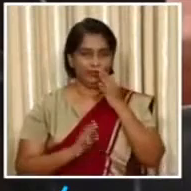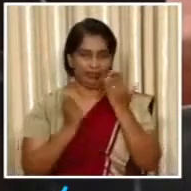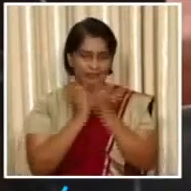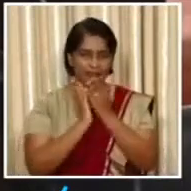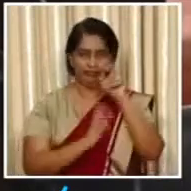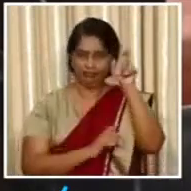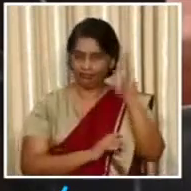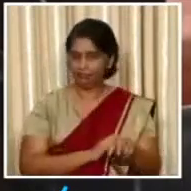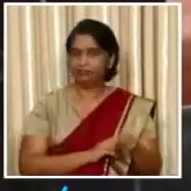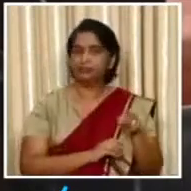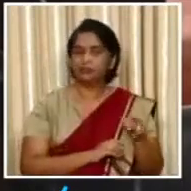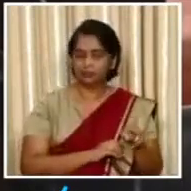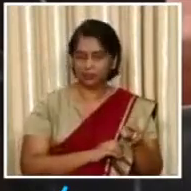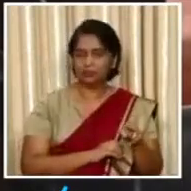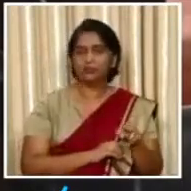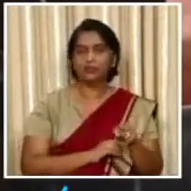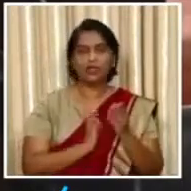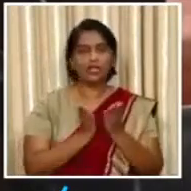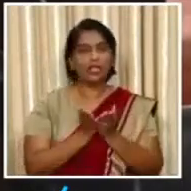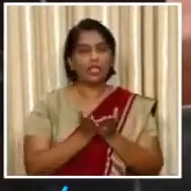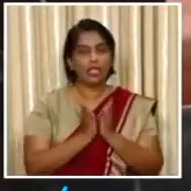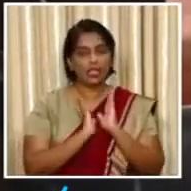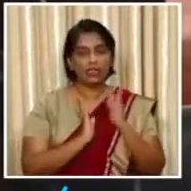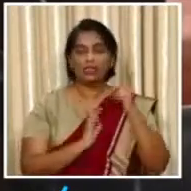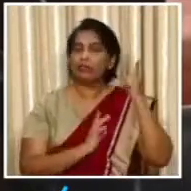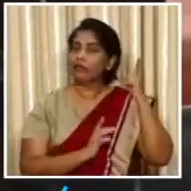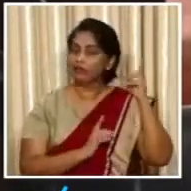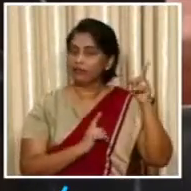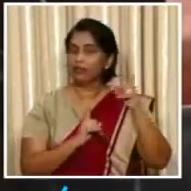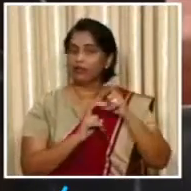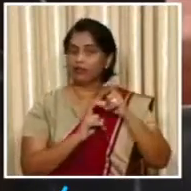மாணவன் இந்தியா தனுஷ்கோடியிலிருந்து